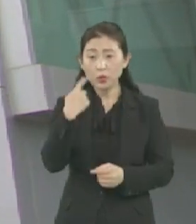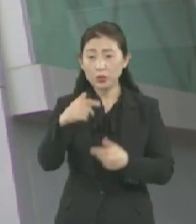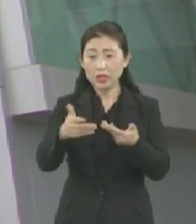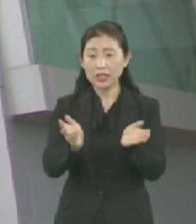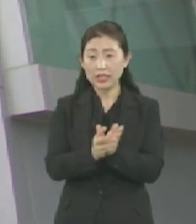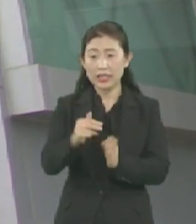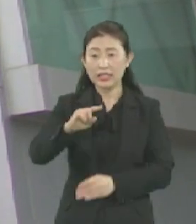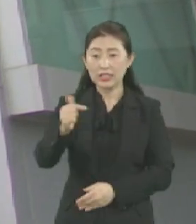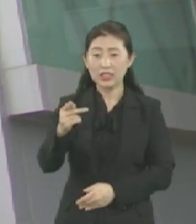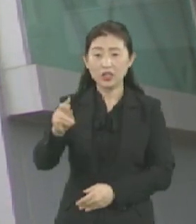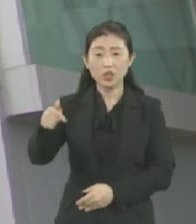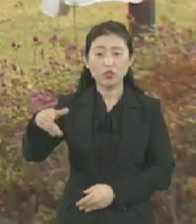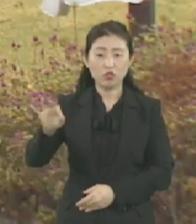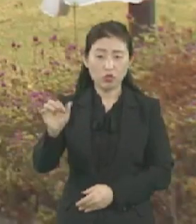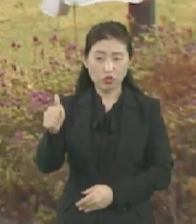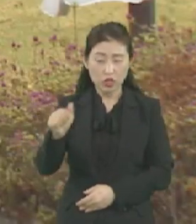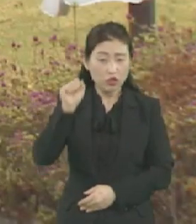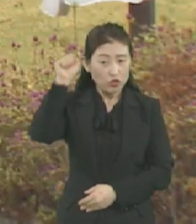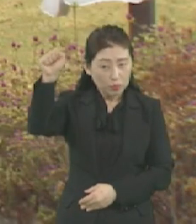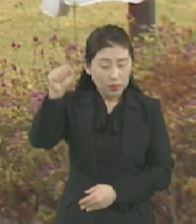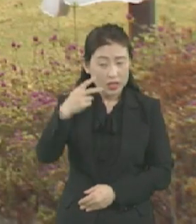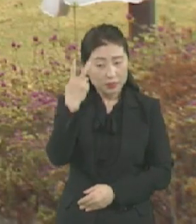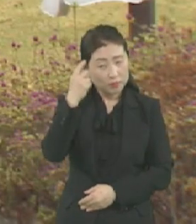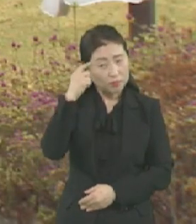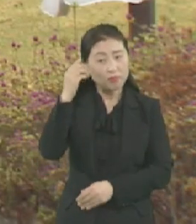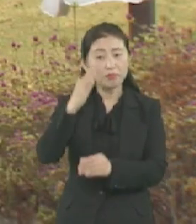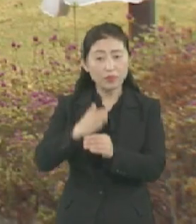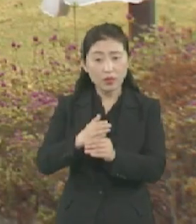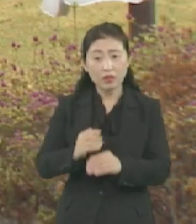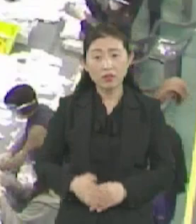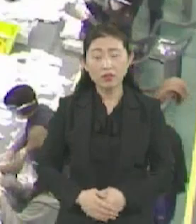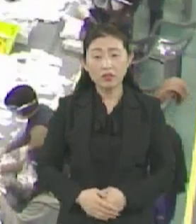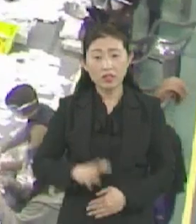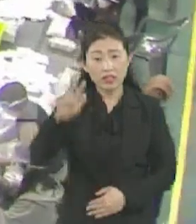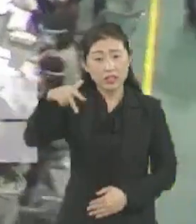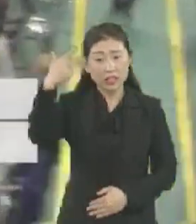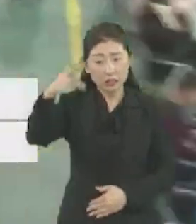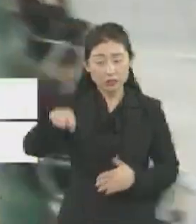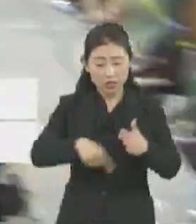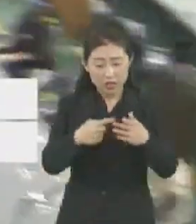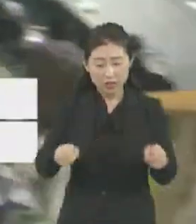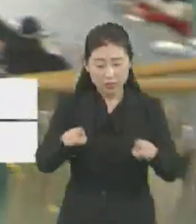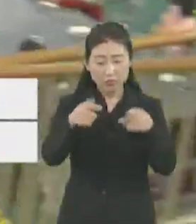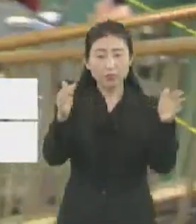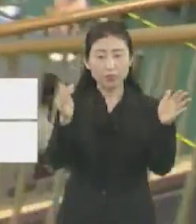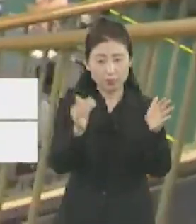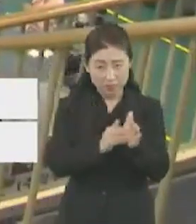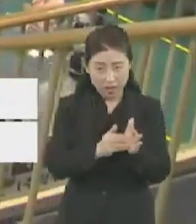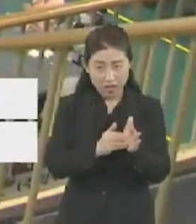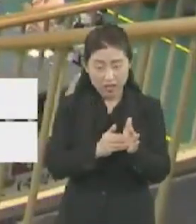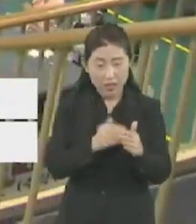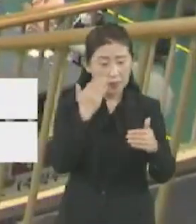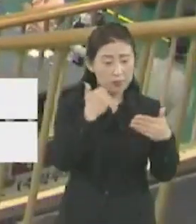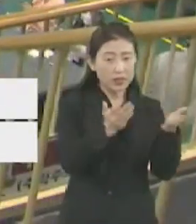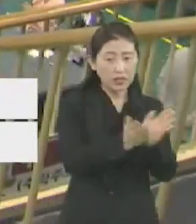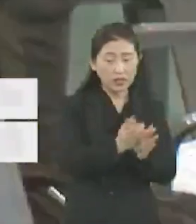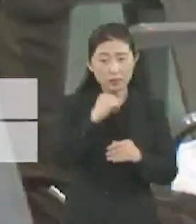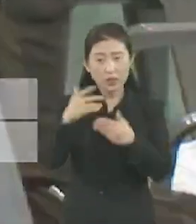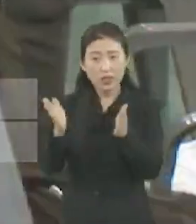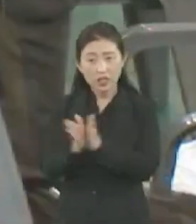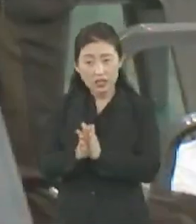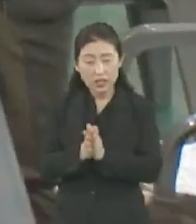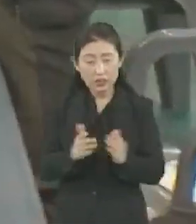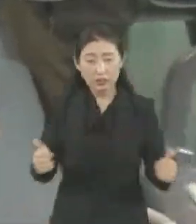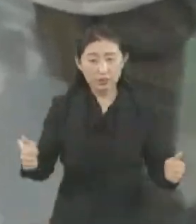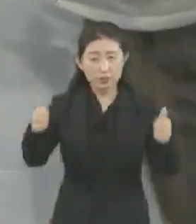시니어 롱 션 도당 위원장 이 출마 여부를 검토 중입니다 다음 주 당내 경선을 마치면 사실상 민주당과 국민의